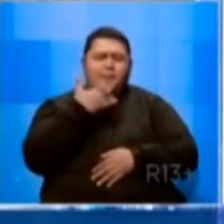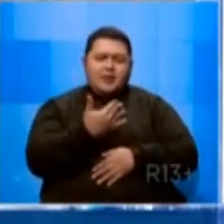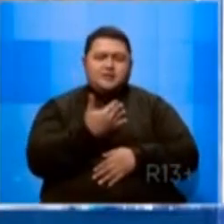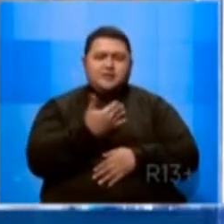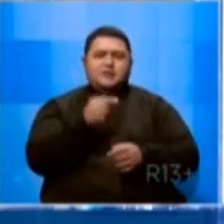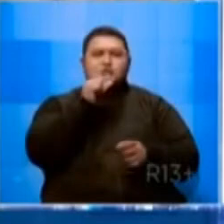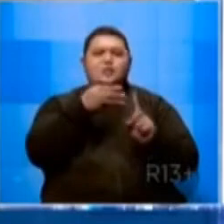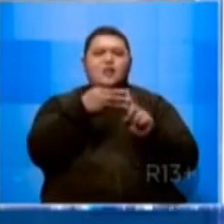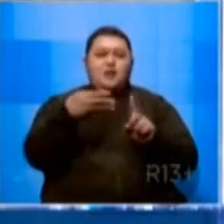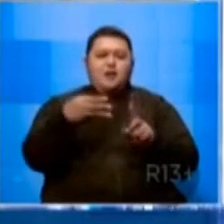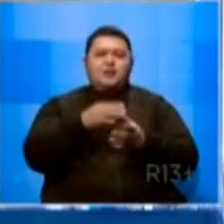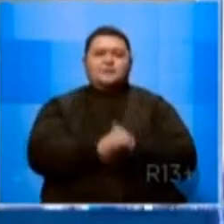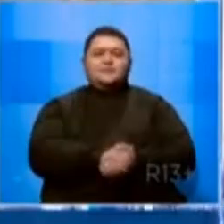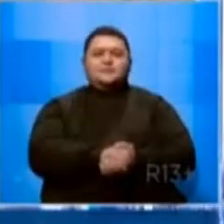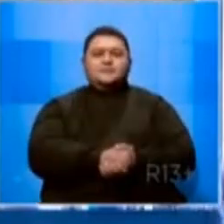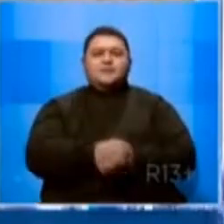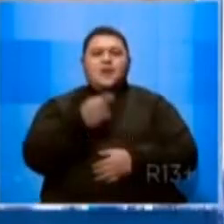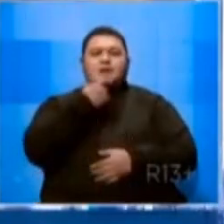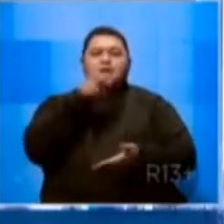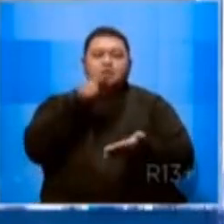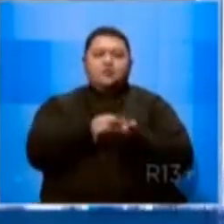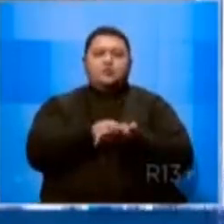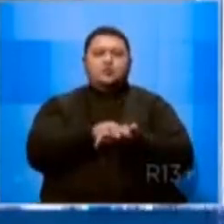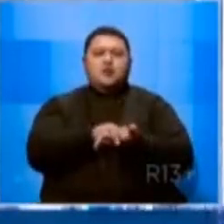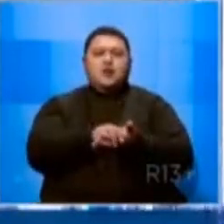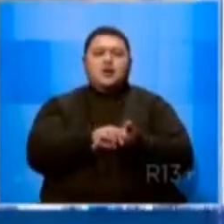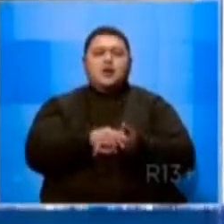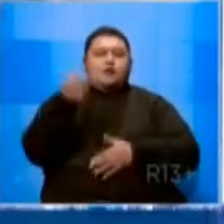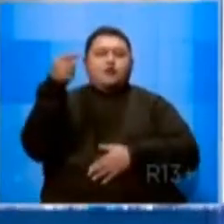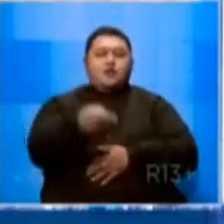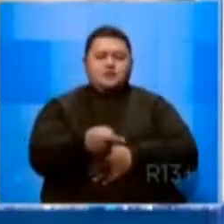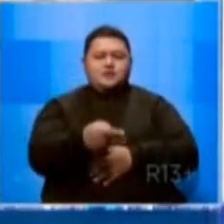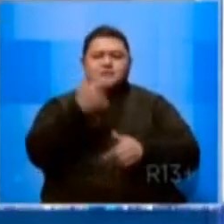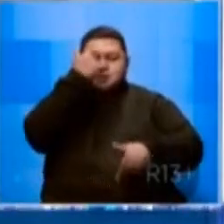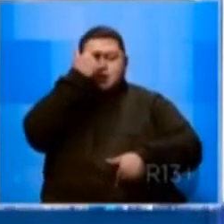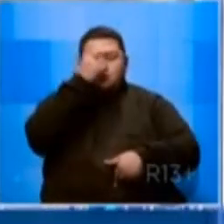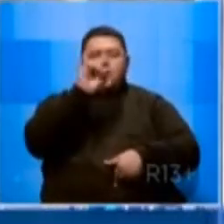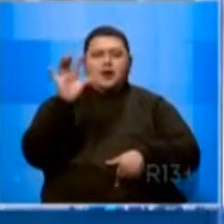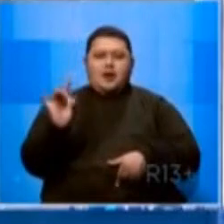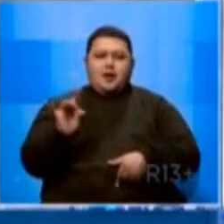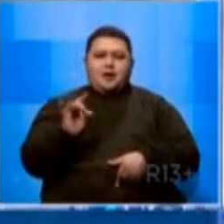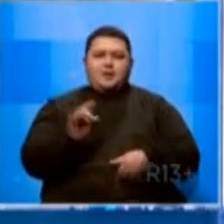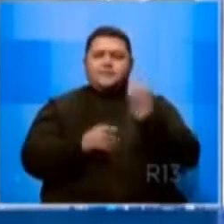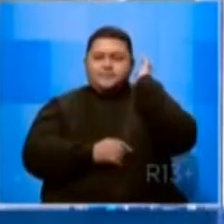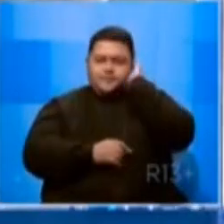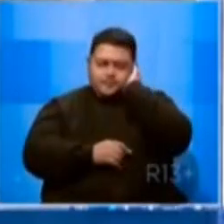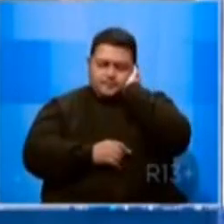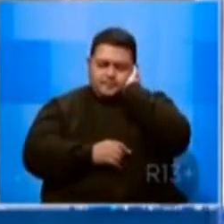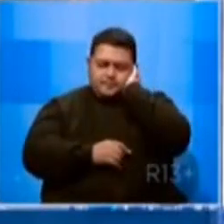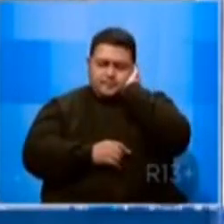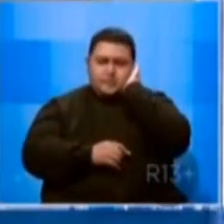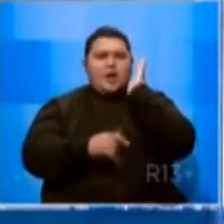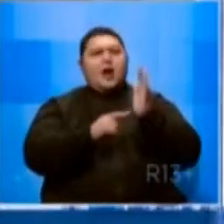terkait mengenai putusan atau vonis terdakwa terdakwa lainnya ya awal mulanya